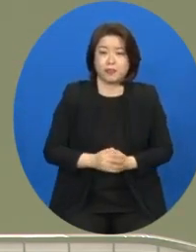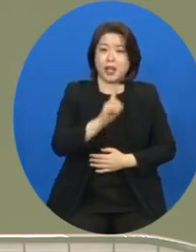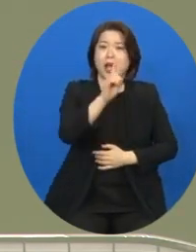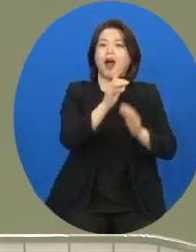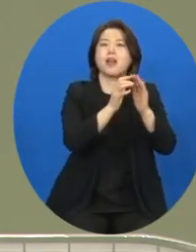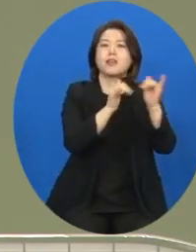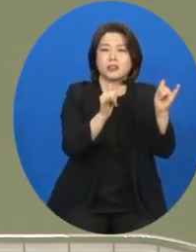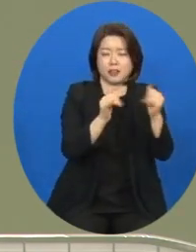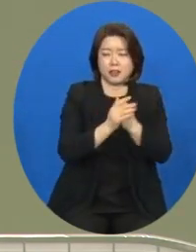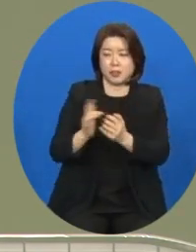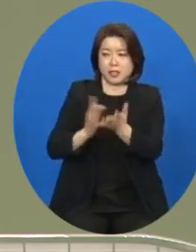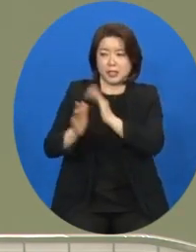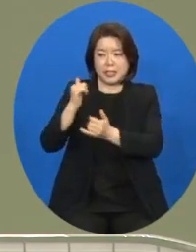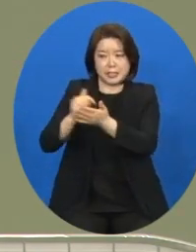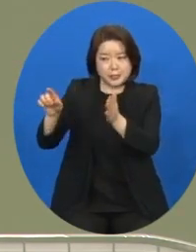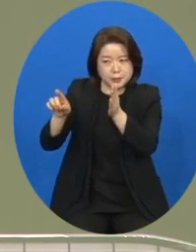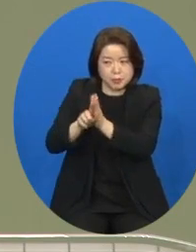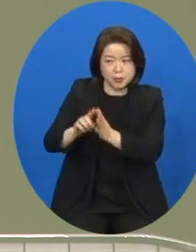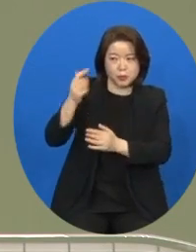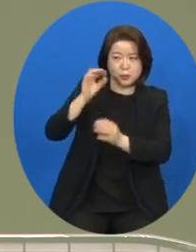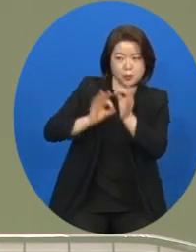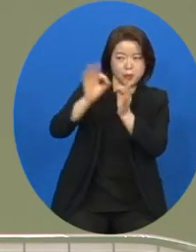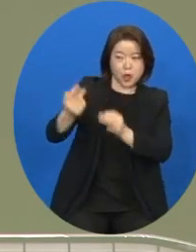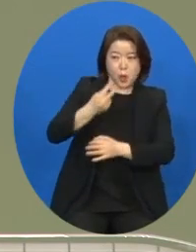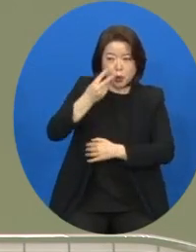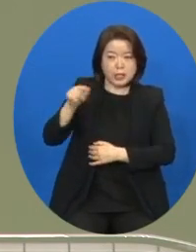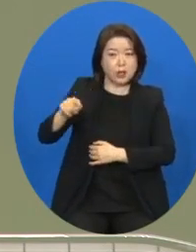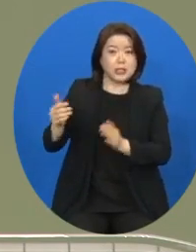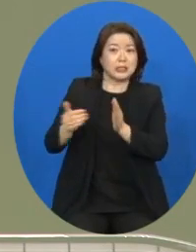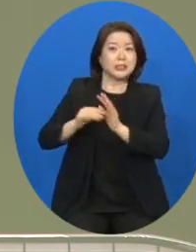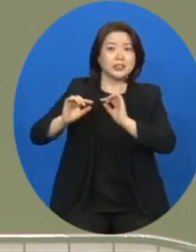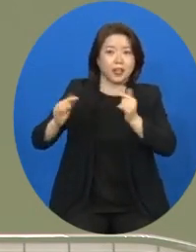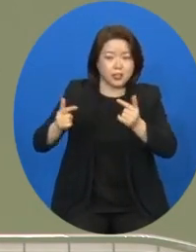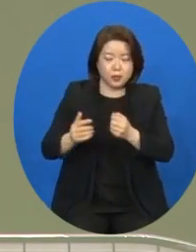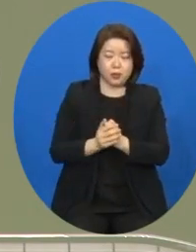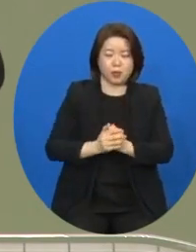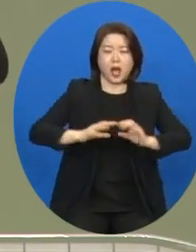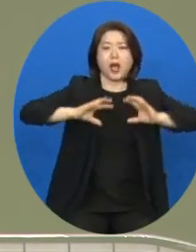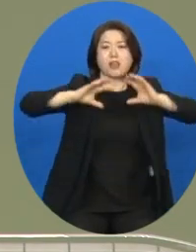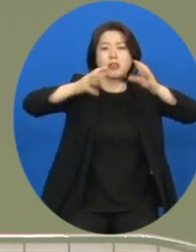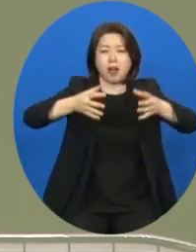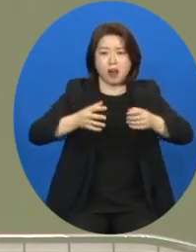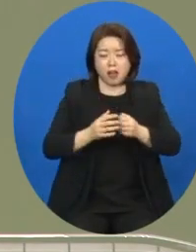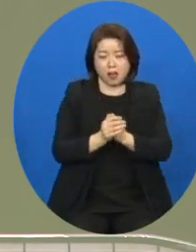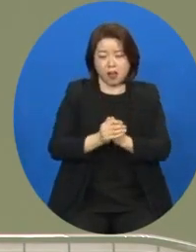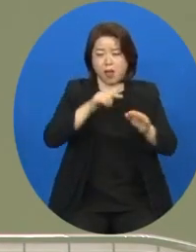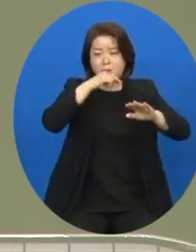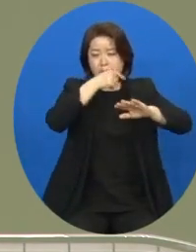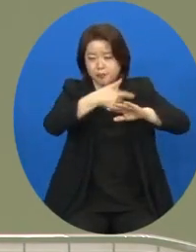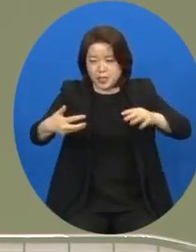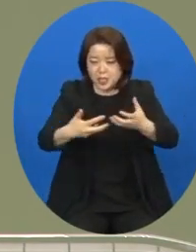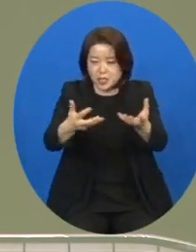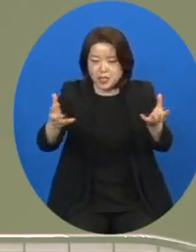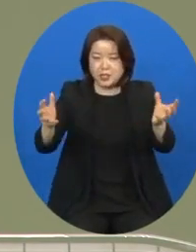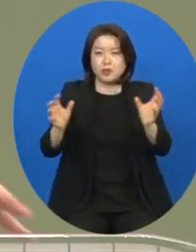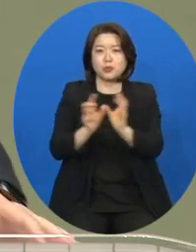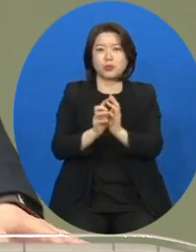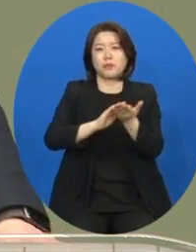사람이 예수를 믿고 영생을 얻는 정도가 아니고 나라와 민족이 변화되는 역사가 일어날